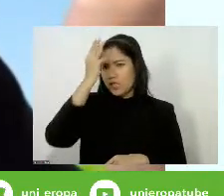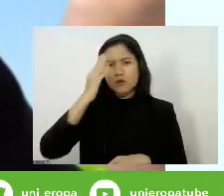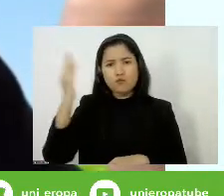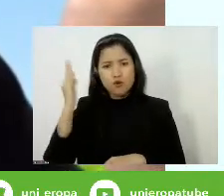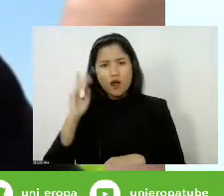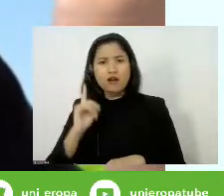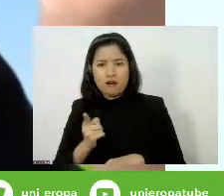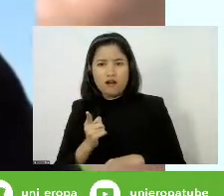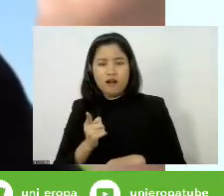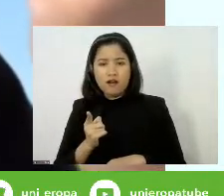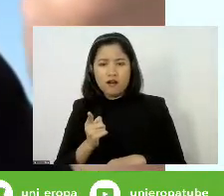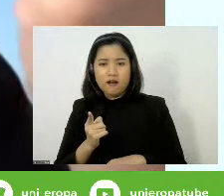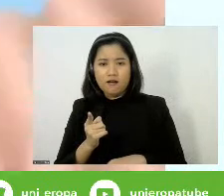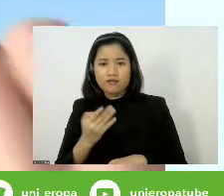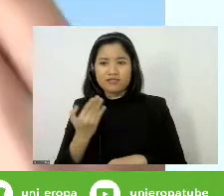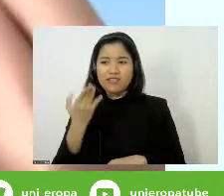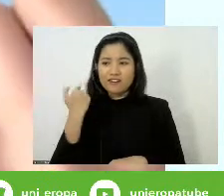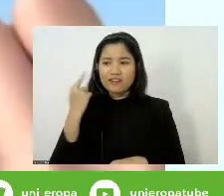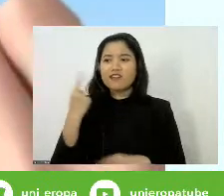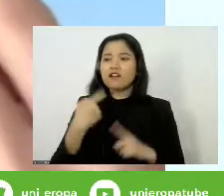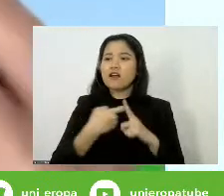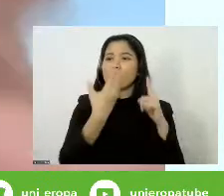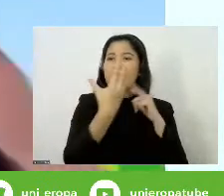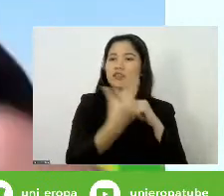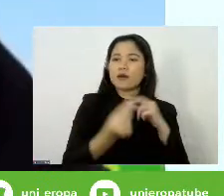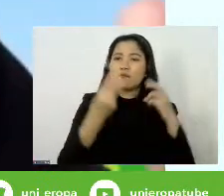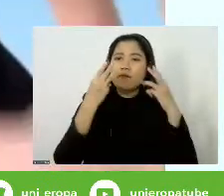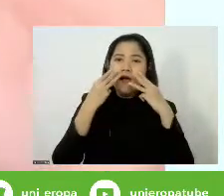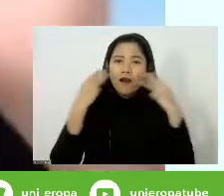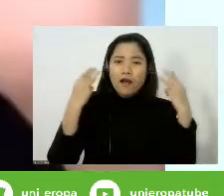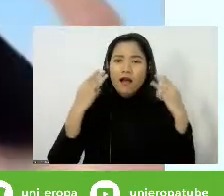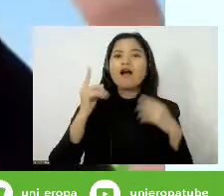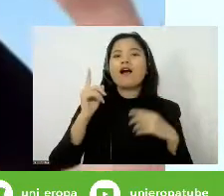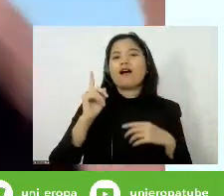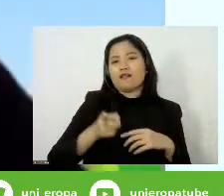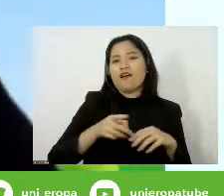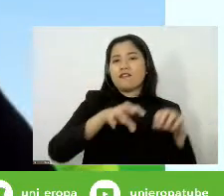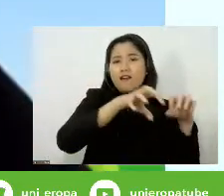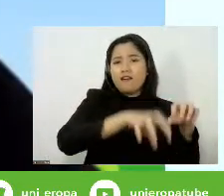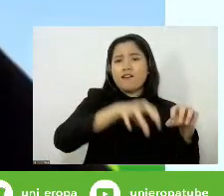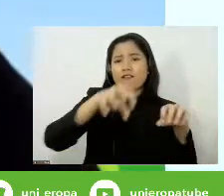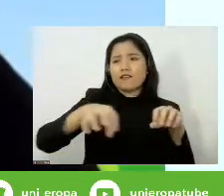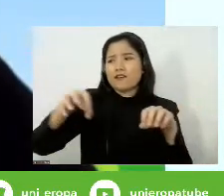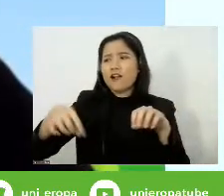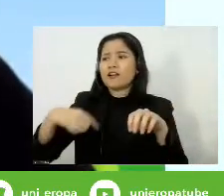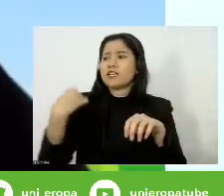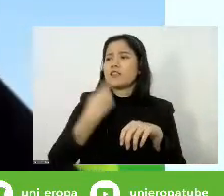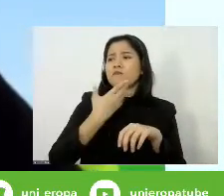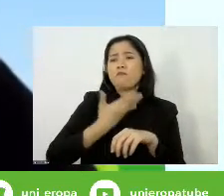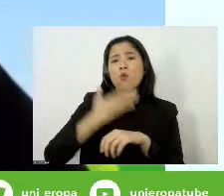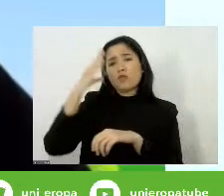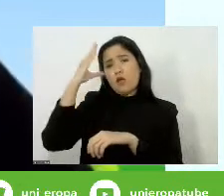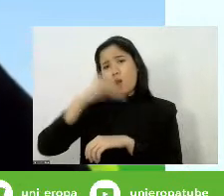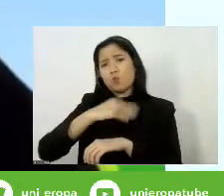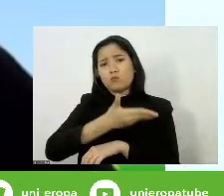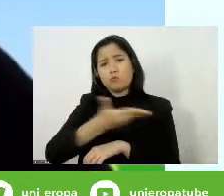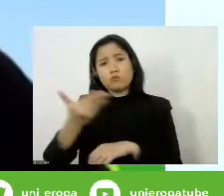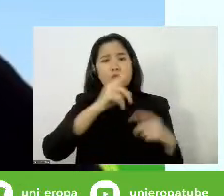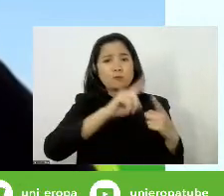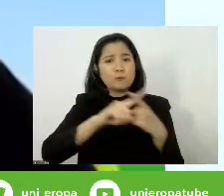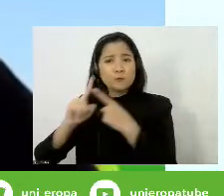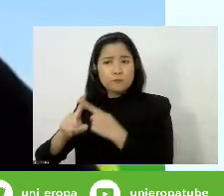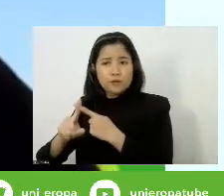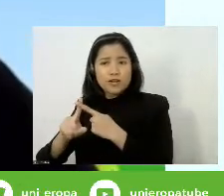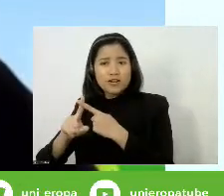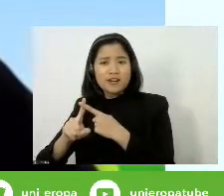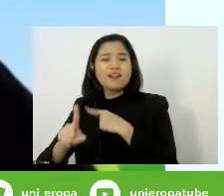ada yang dari tadi kabupaten Malang juga dan berbagai daerah kita pengin lebih tahu lagi spesifiknya temen nih Dari mana aja sih Nah ini